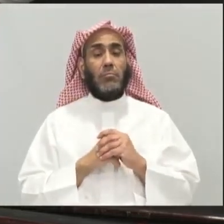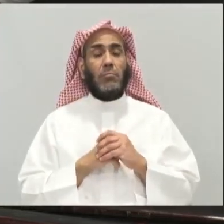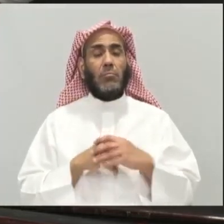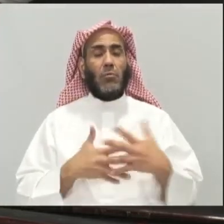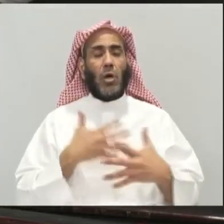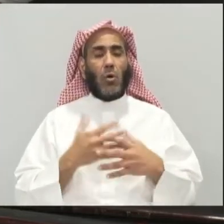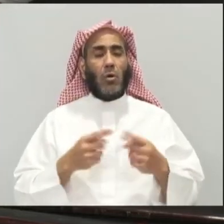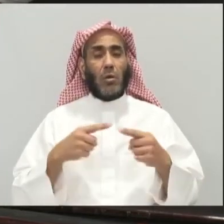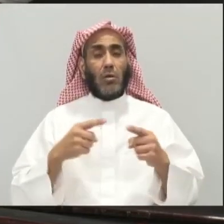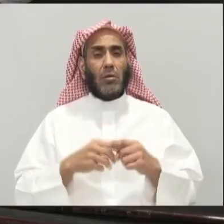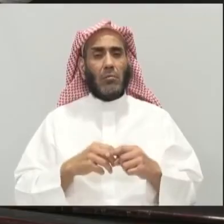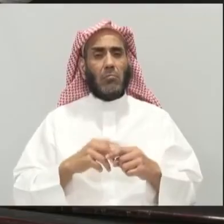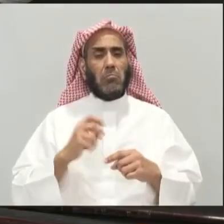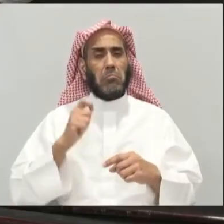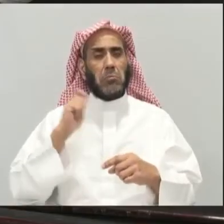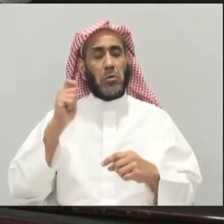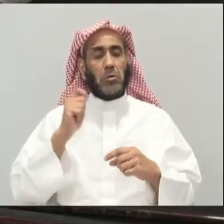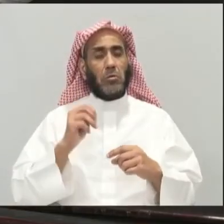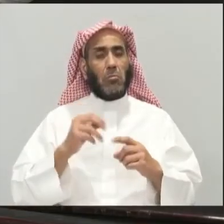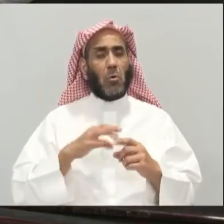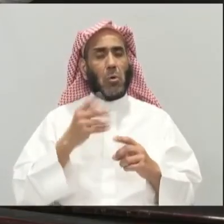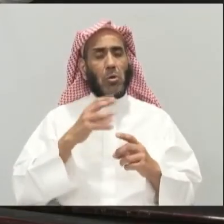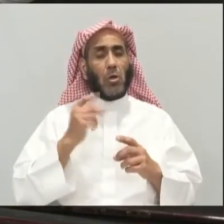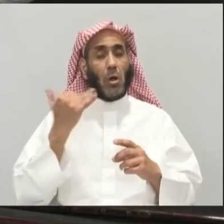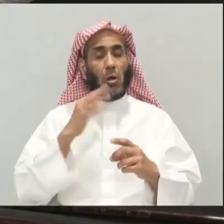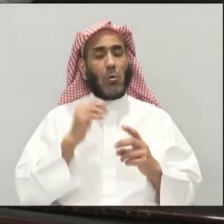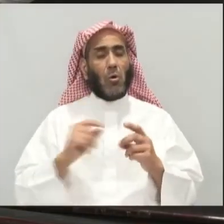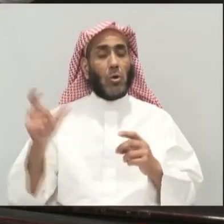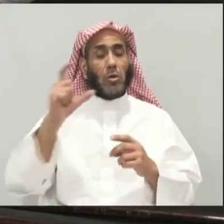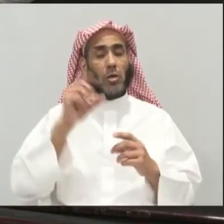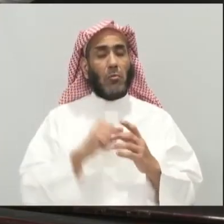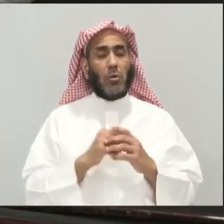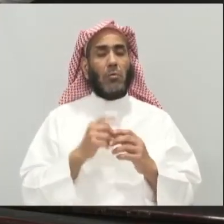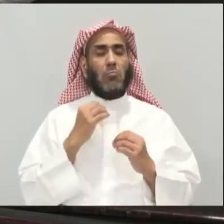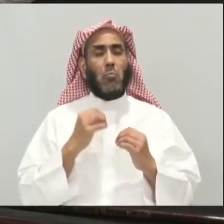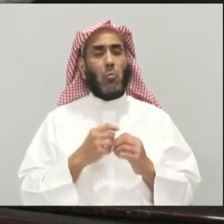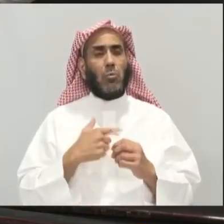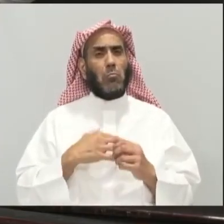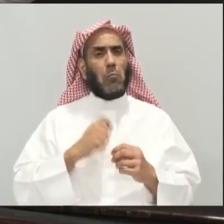حاول دائما معتز بهويتنا الهويه العربيه او بيتنا الاسلاميه العربيه